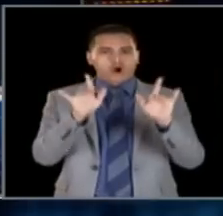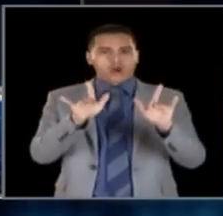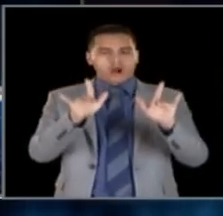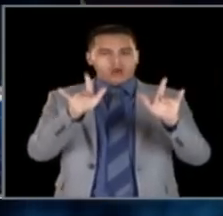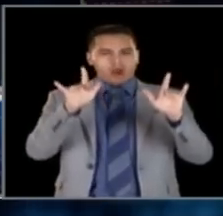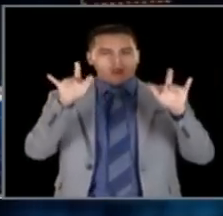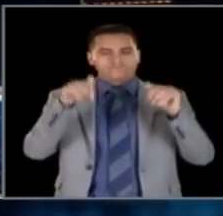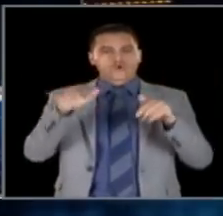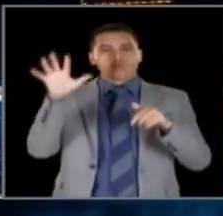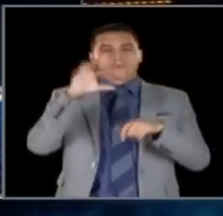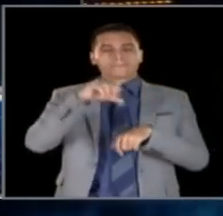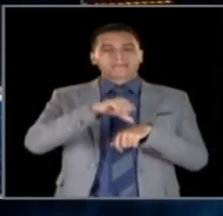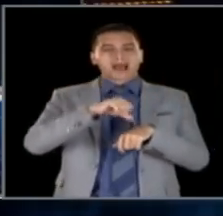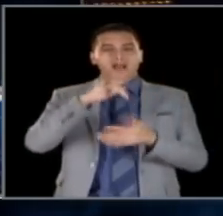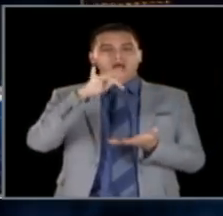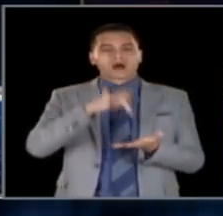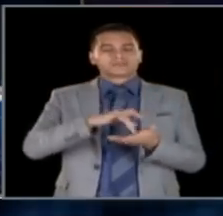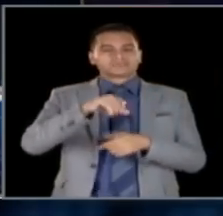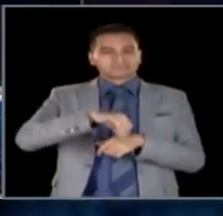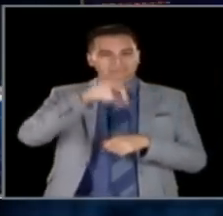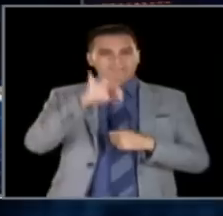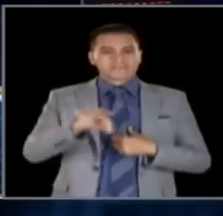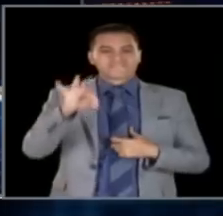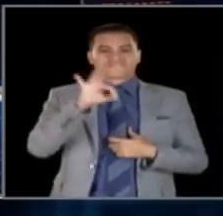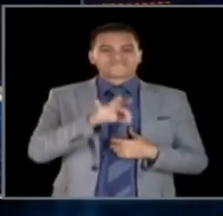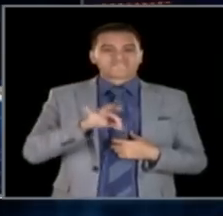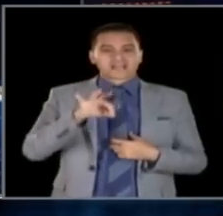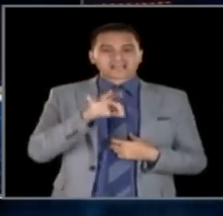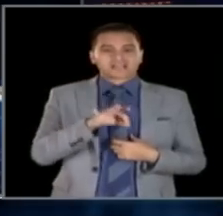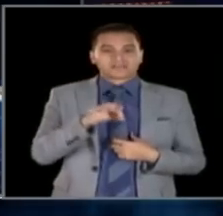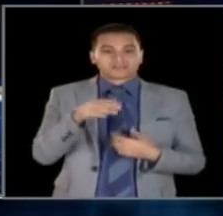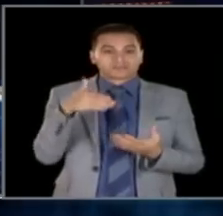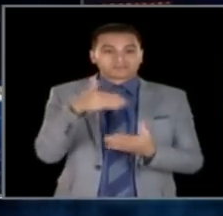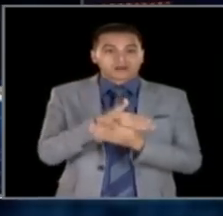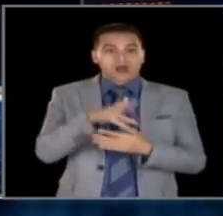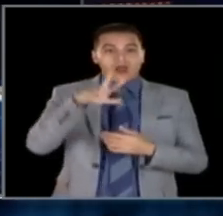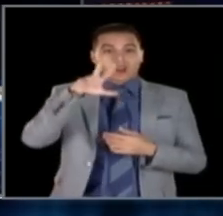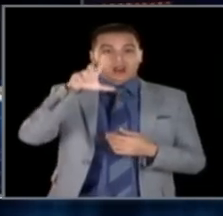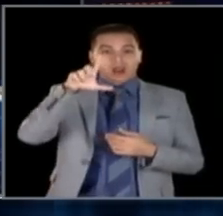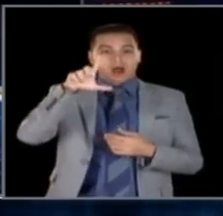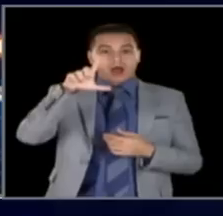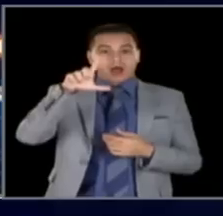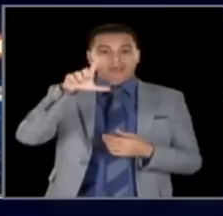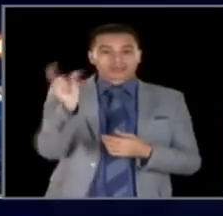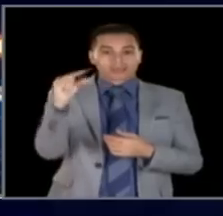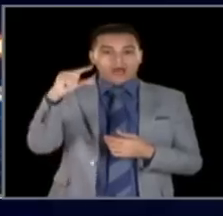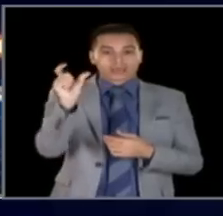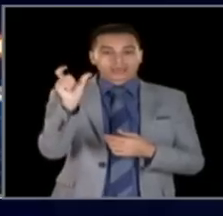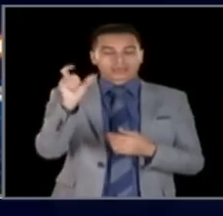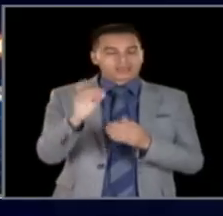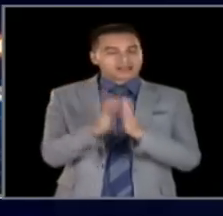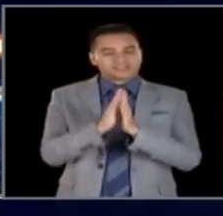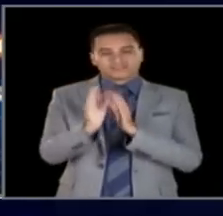أي عاصمة تقع؟ عاصمة لندن. لندن للأسف